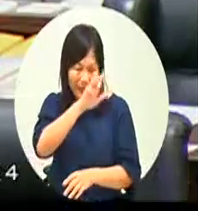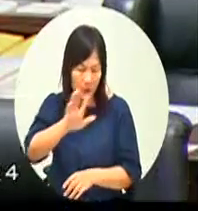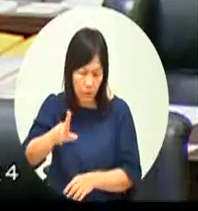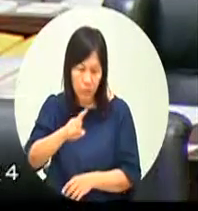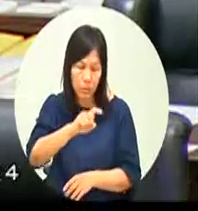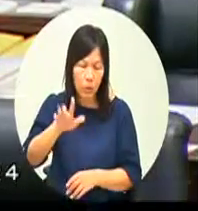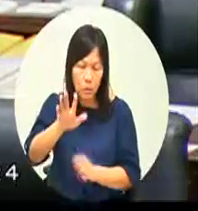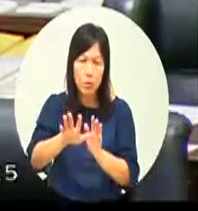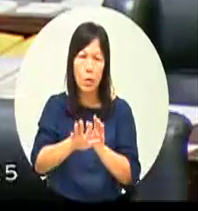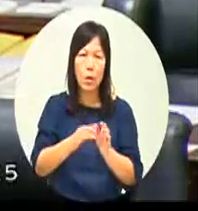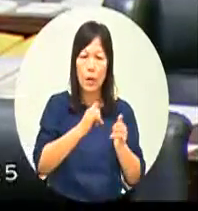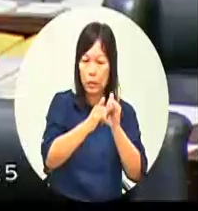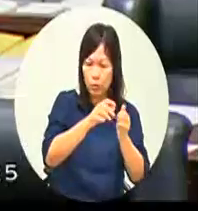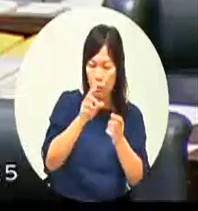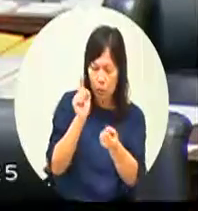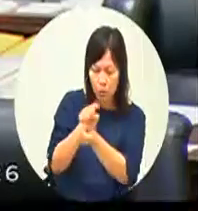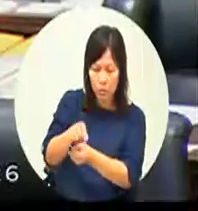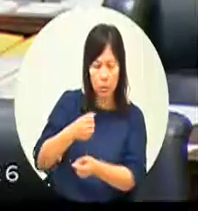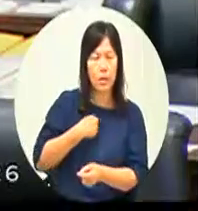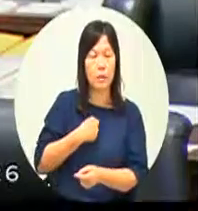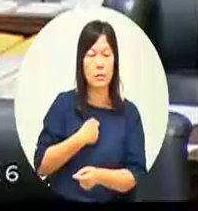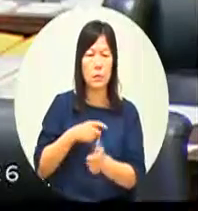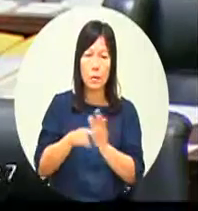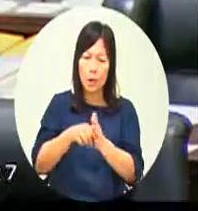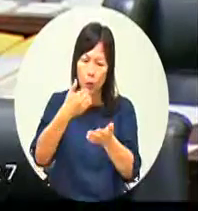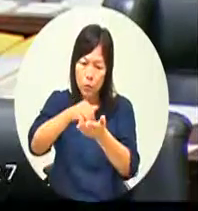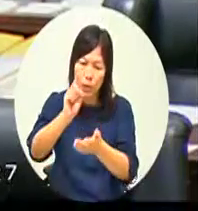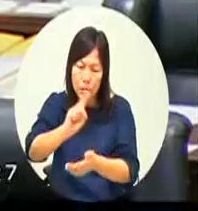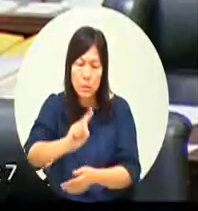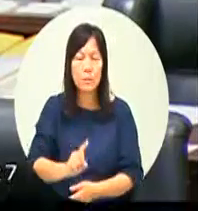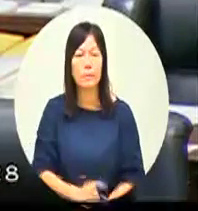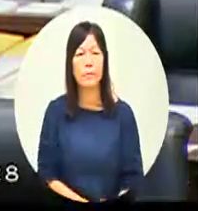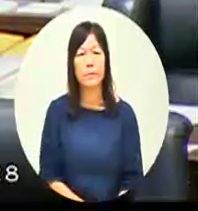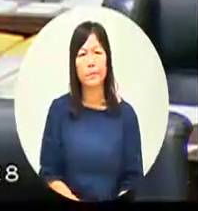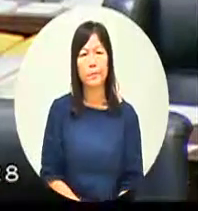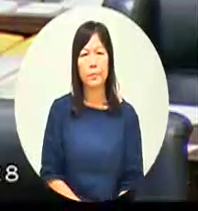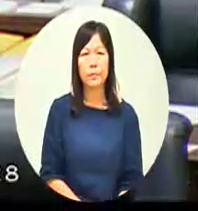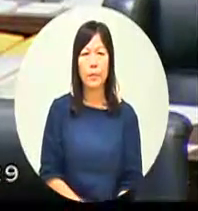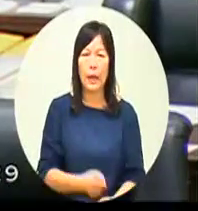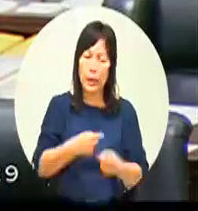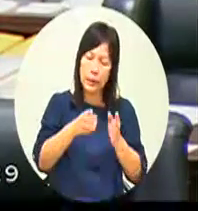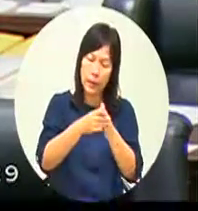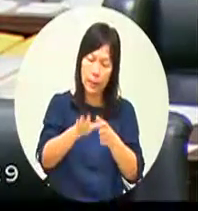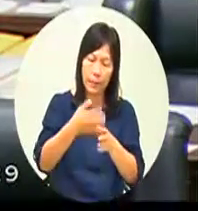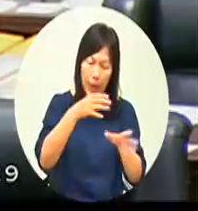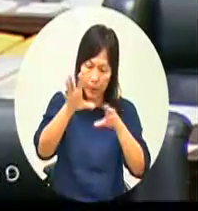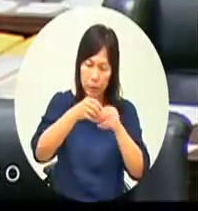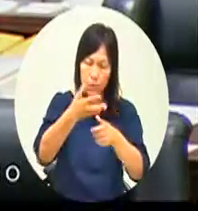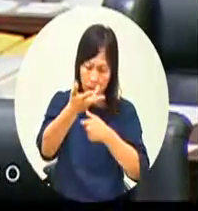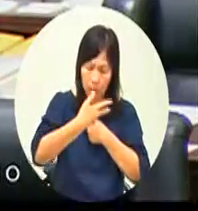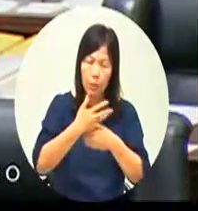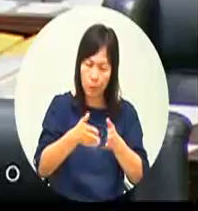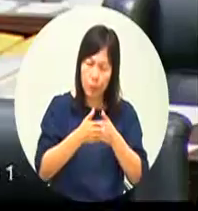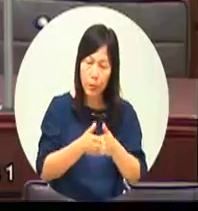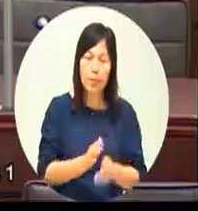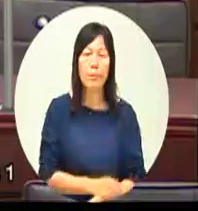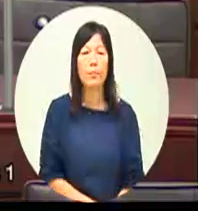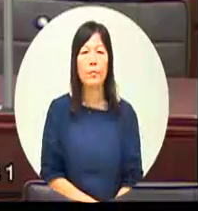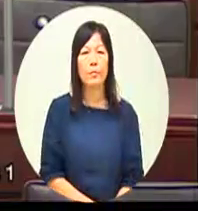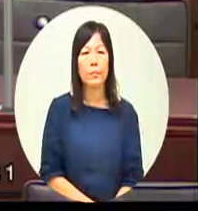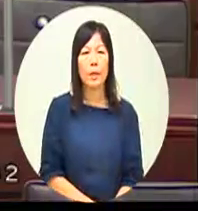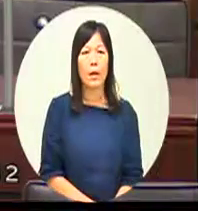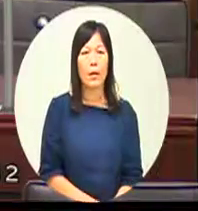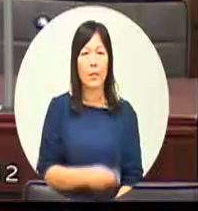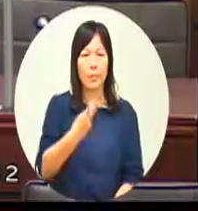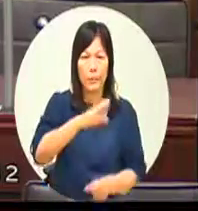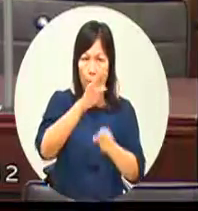民也应该要了解清楚，就是说这个成本的算法是怎么来的。是你是不是应该要把这个资料也提供一下？ 好，这个部分我们补